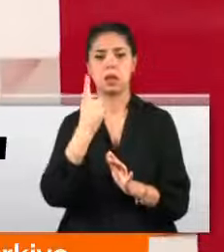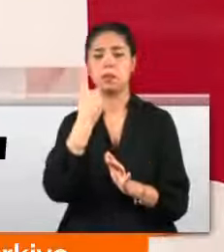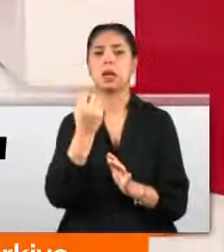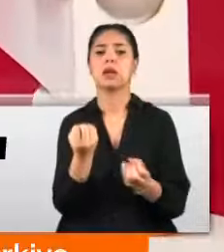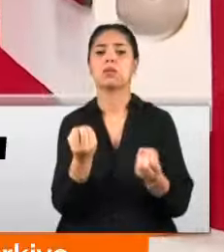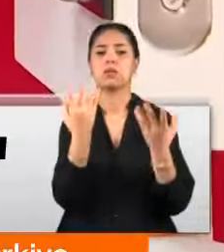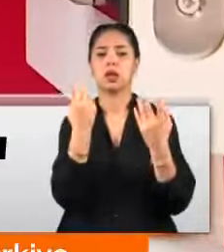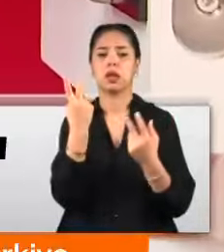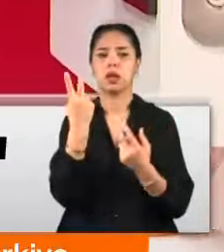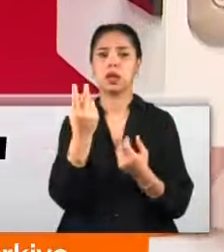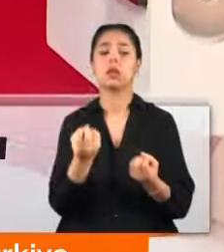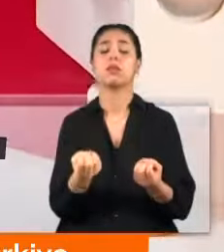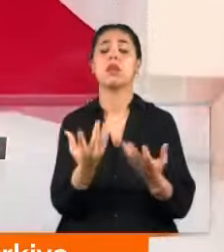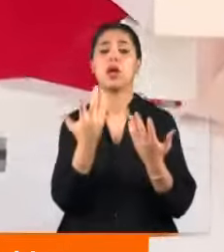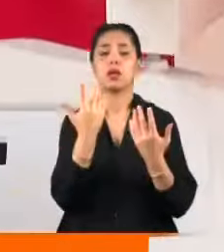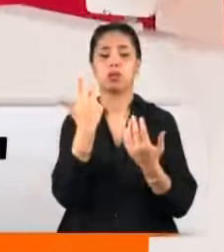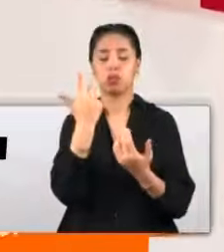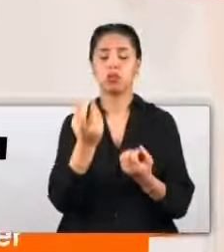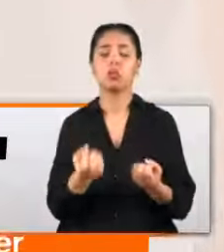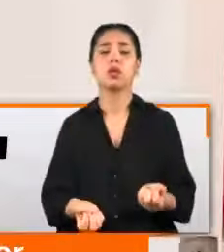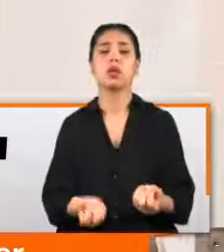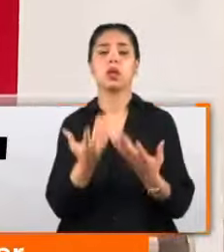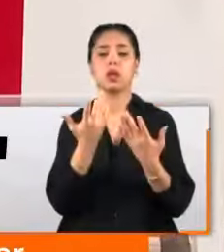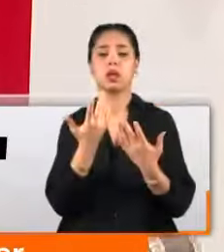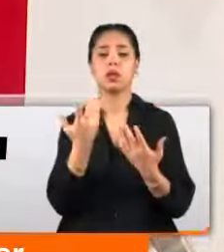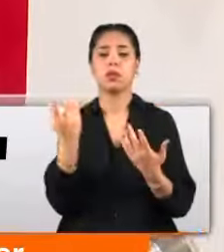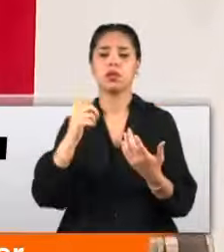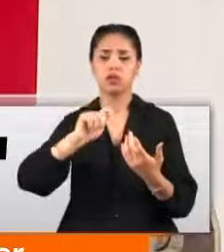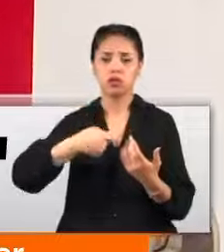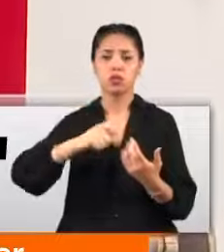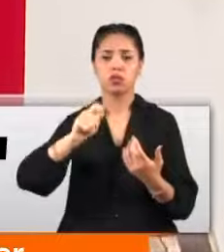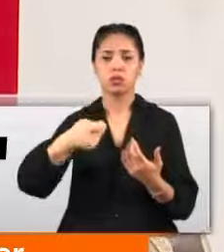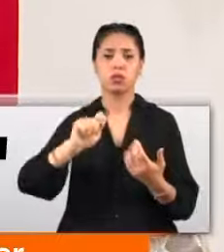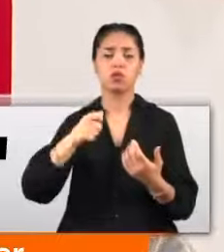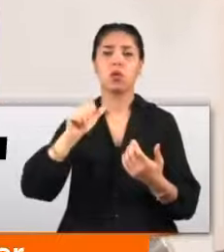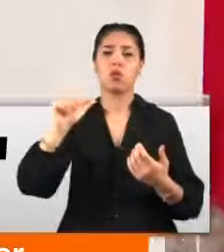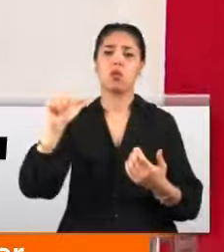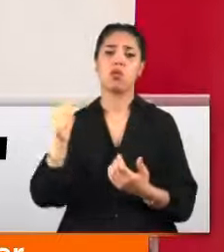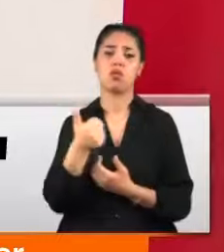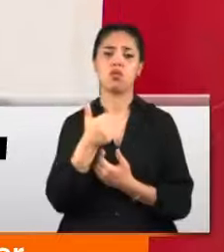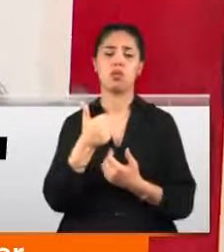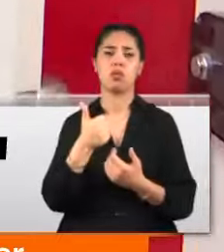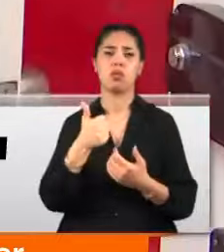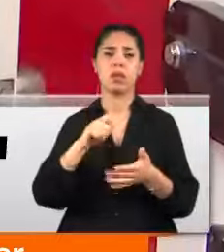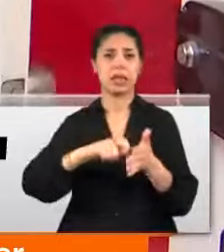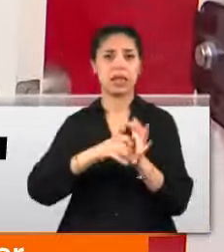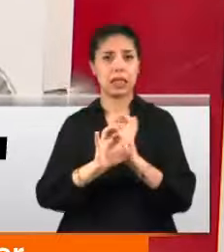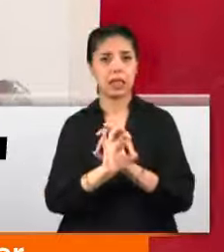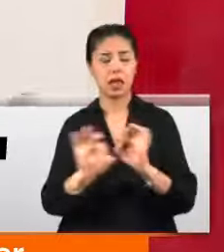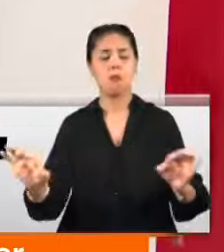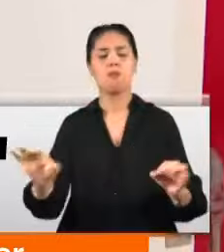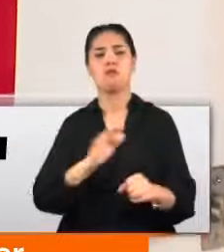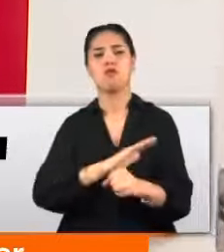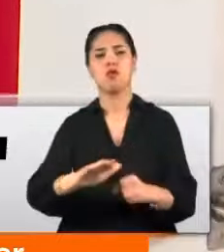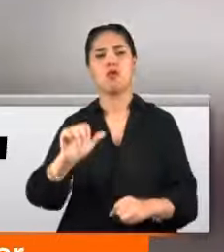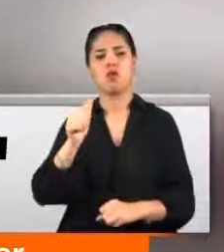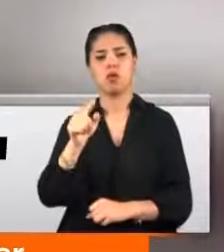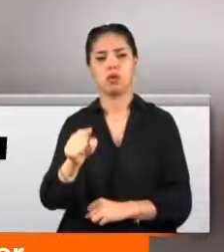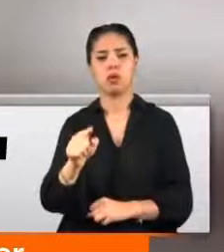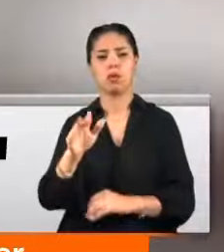yetmez 2 yetmez 3 yetmez ne kadar çevirebiliyor ne kadar kilitleyebilir sonuna kadar kilitleyecek